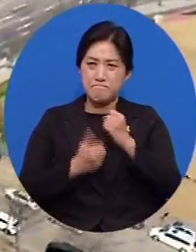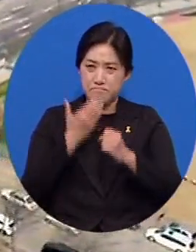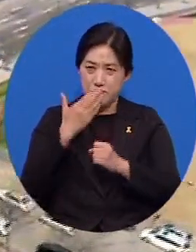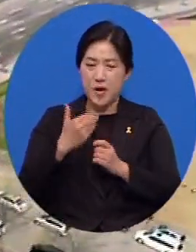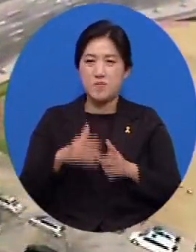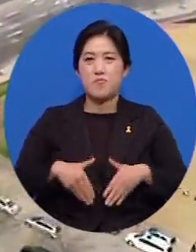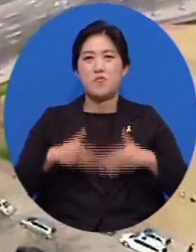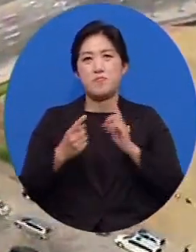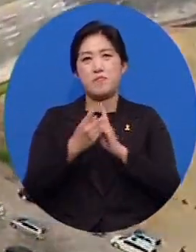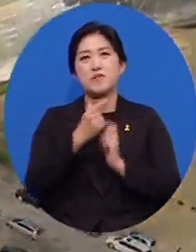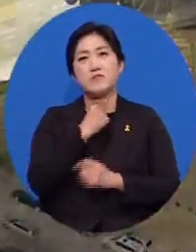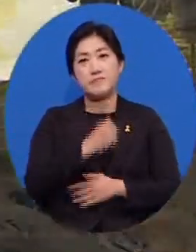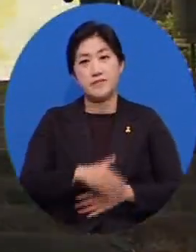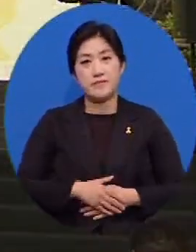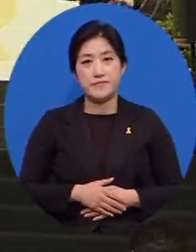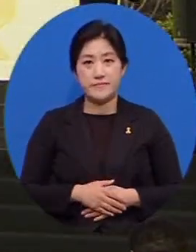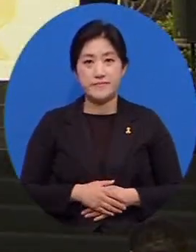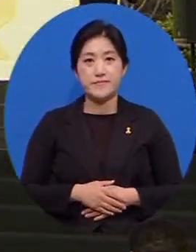바랍니다.